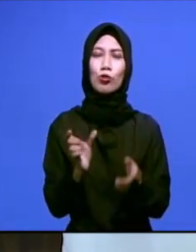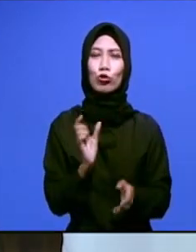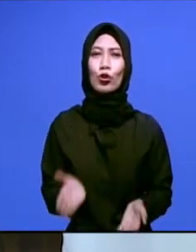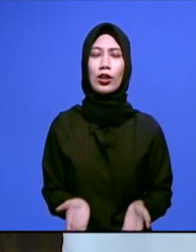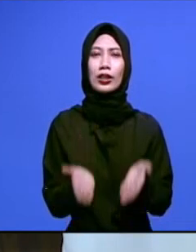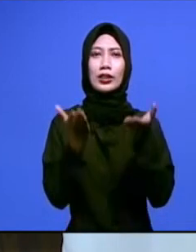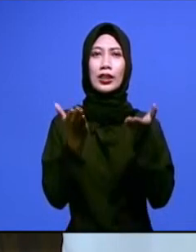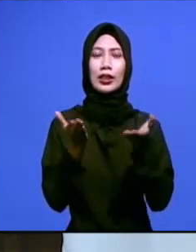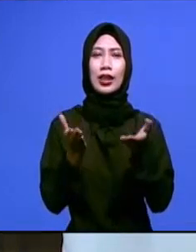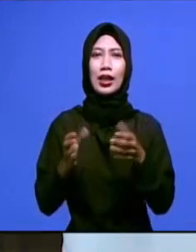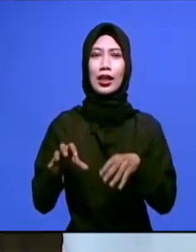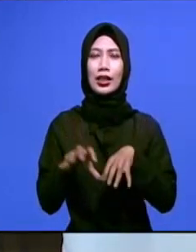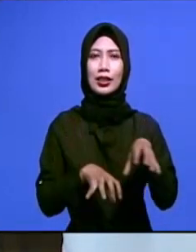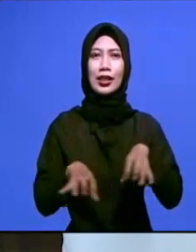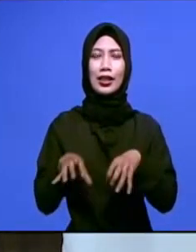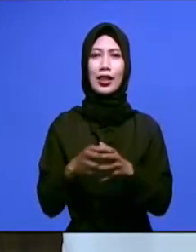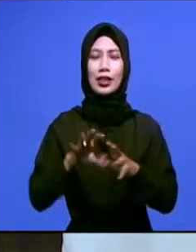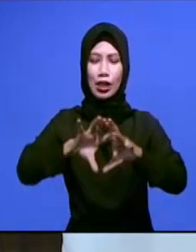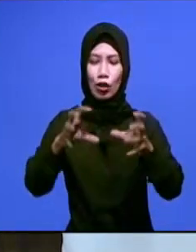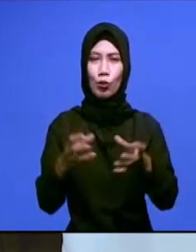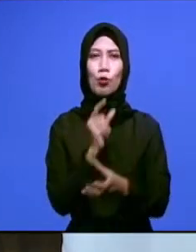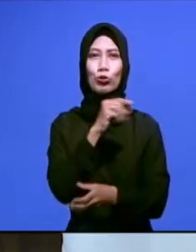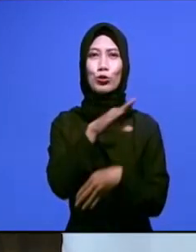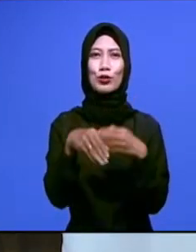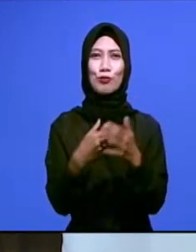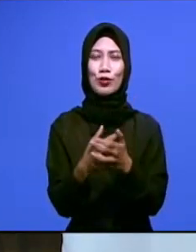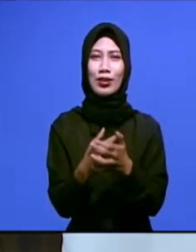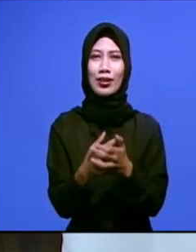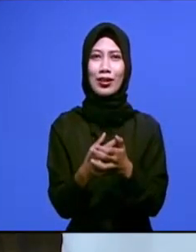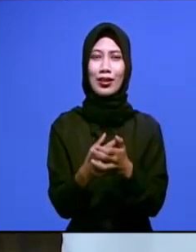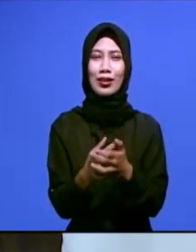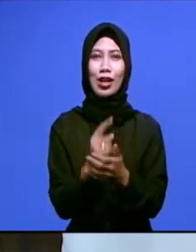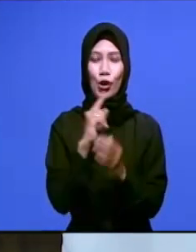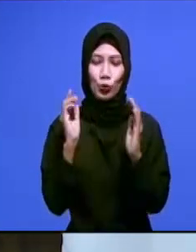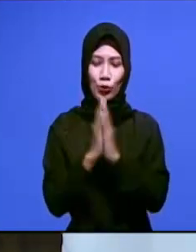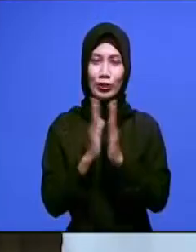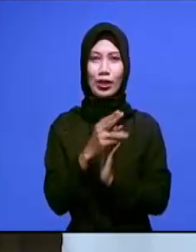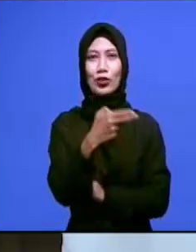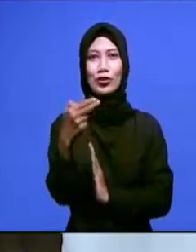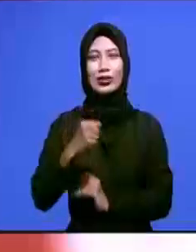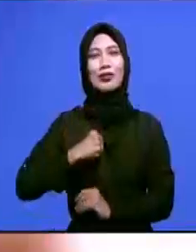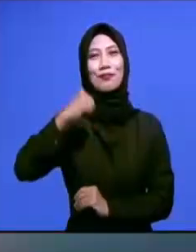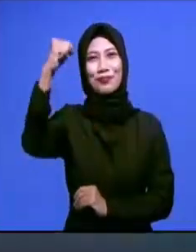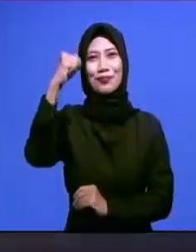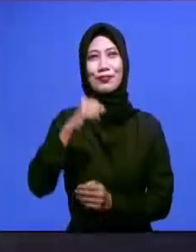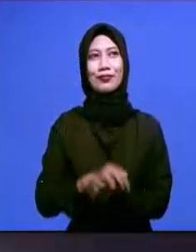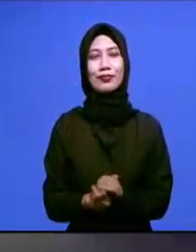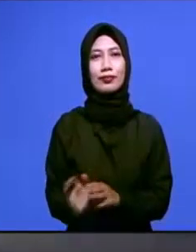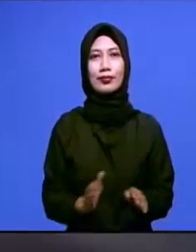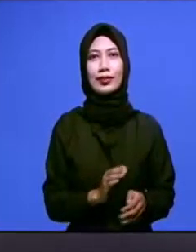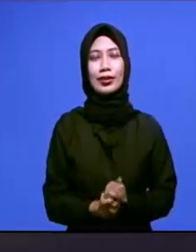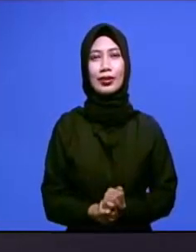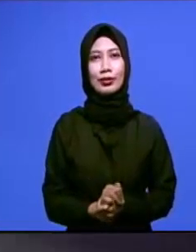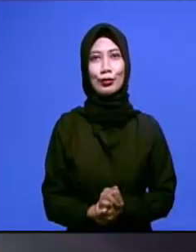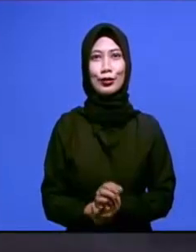dan global untuk semua. Dirgahayu Republik Indonesia, Merdeka! Hi, I'm